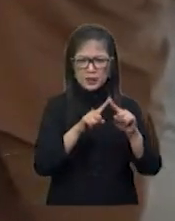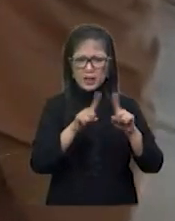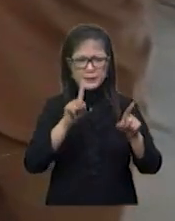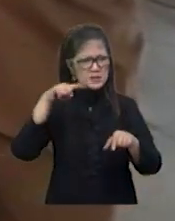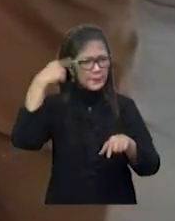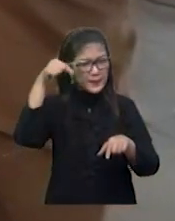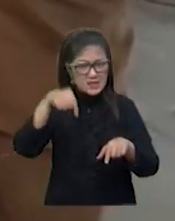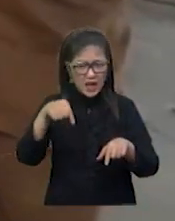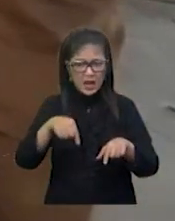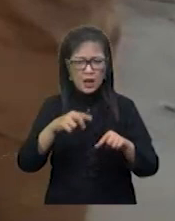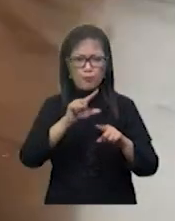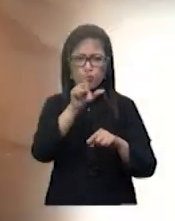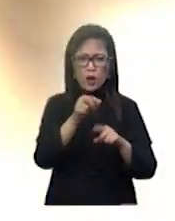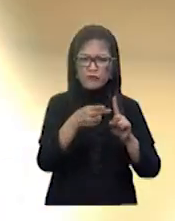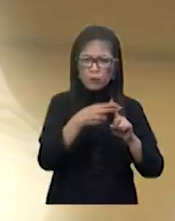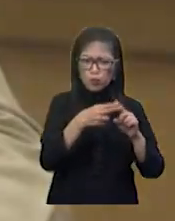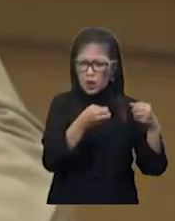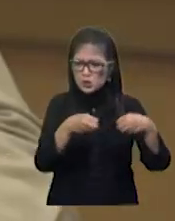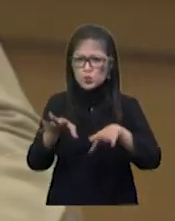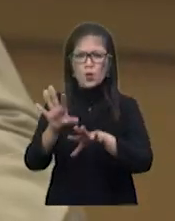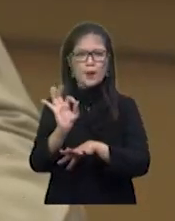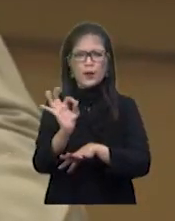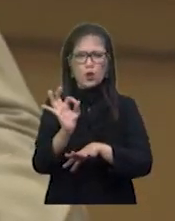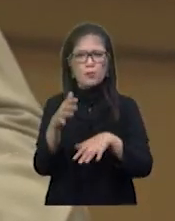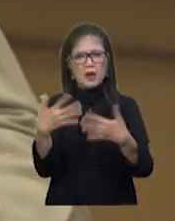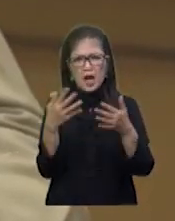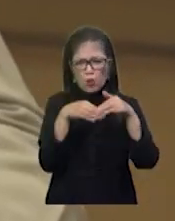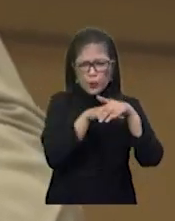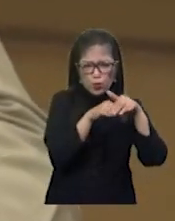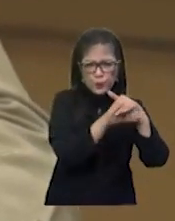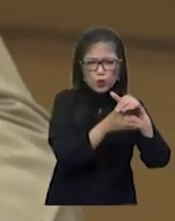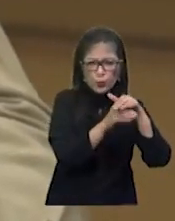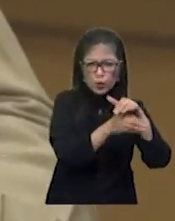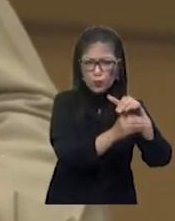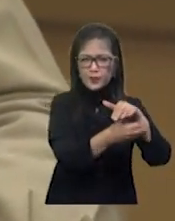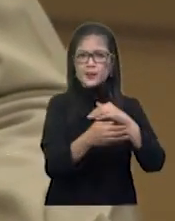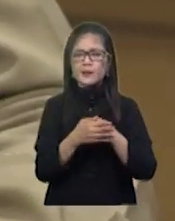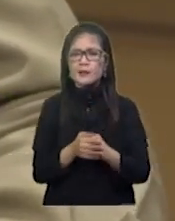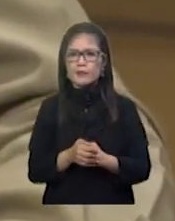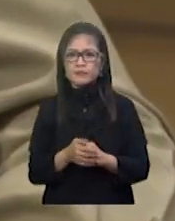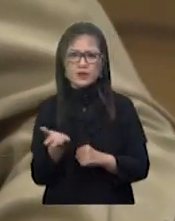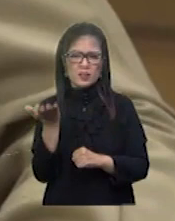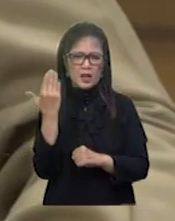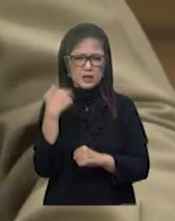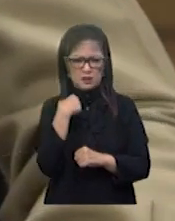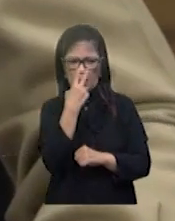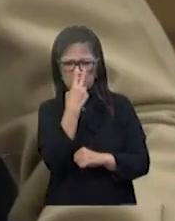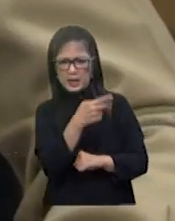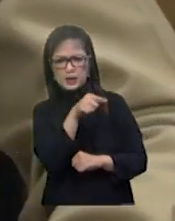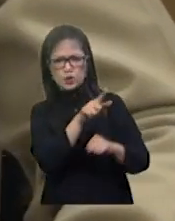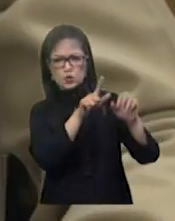kunjung didistribusikan. 5 ton atau 7.000 kardus. Awalnya pada waktu